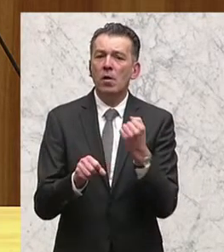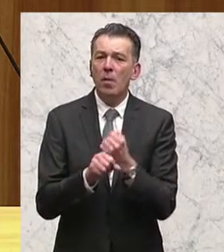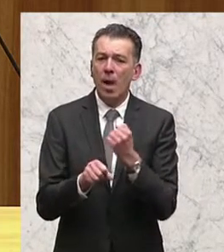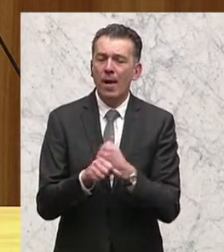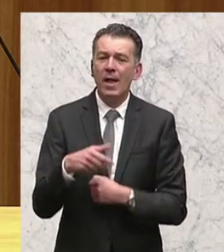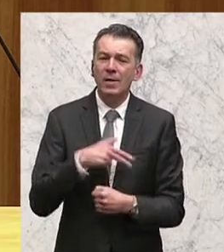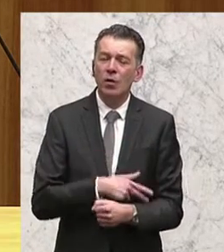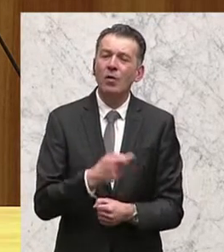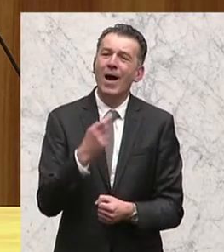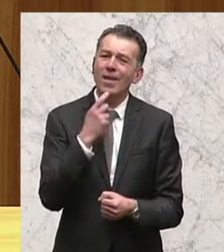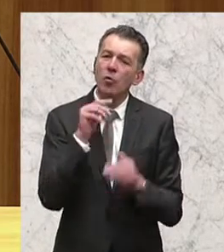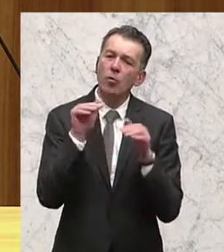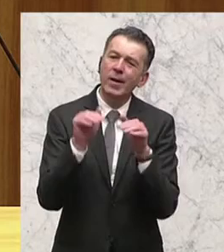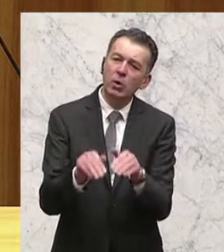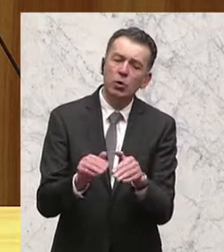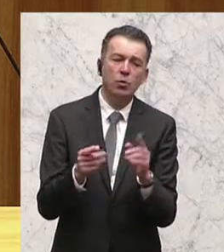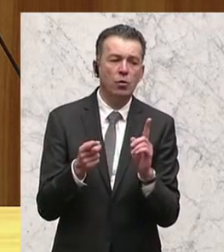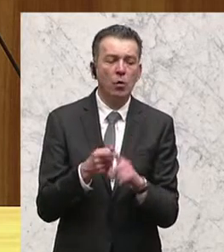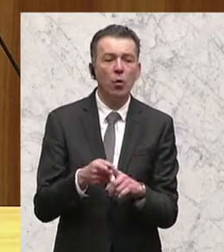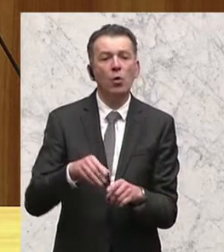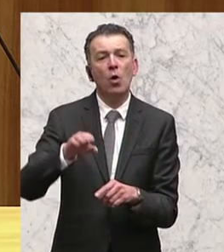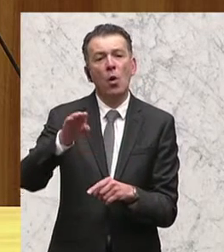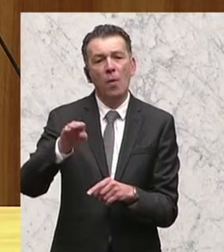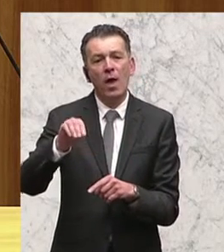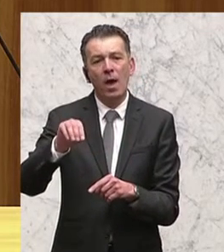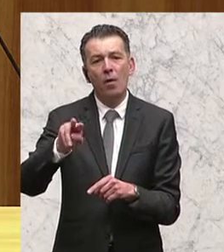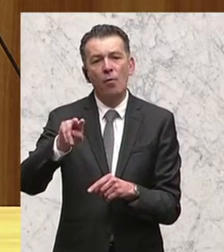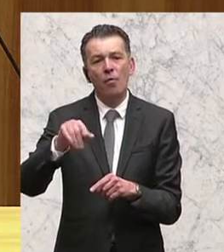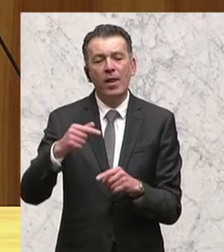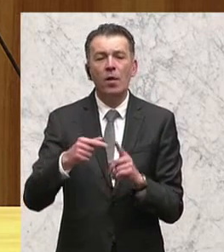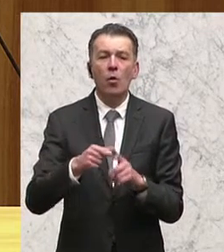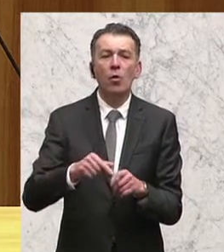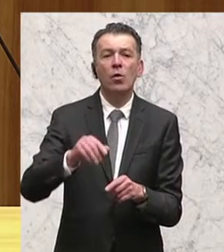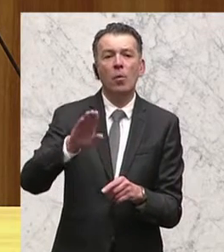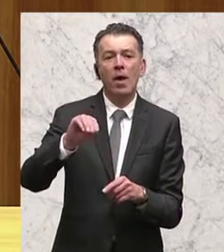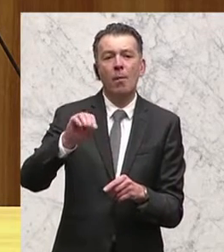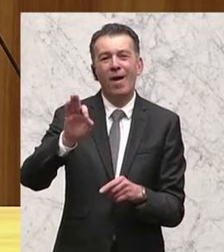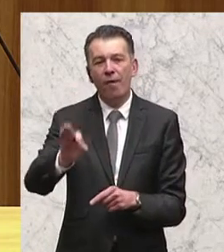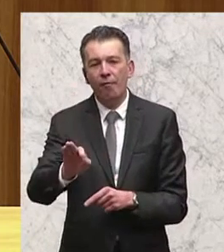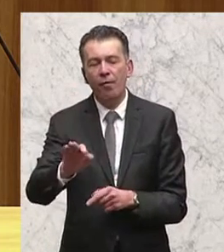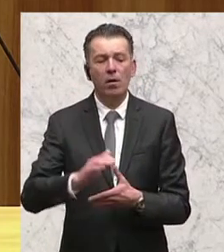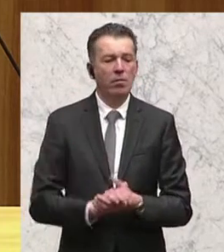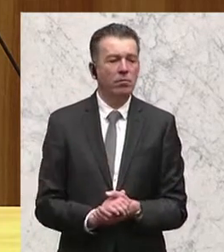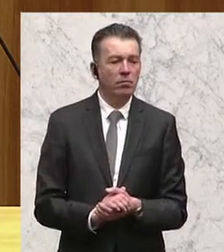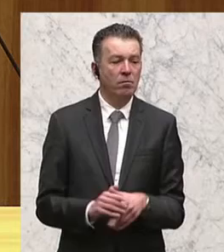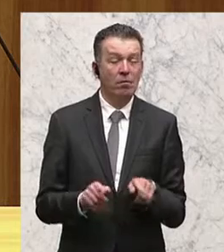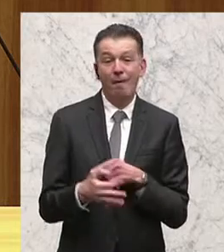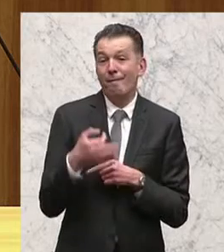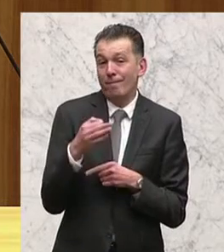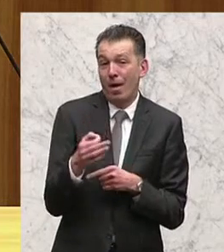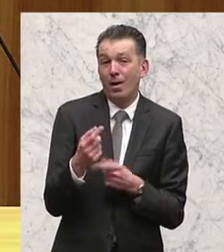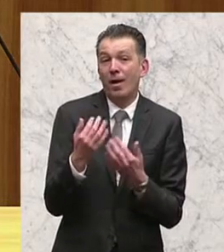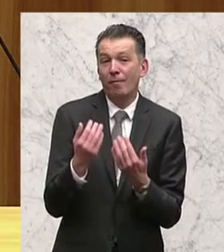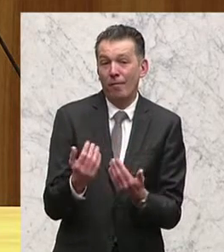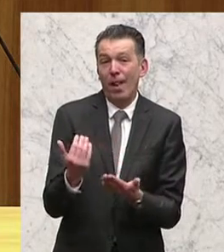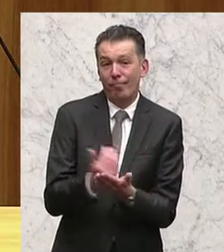Arbeit, Soziales, Konsumentenschutz, um das BMFIT, um das BMF, weil es auch um die Frage der Einnahmen logischerweise